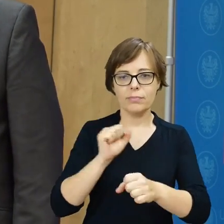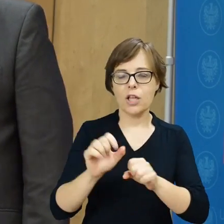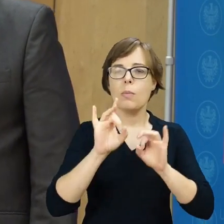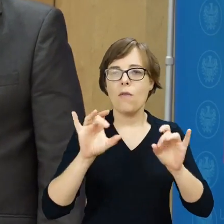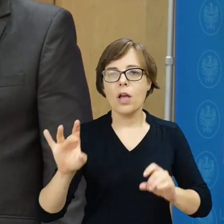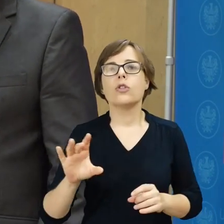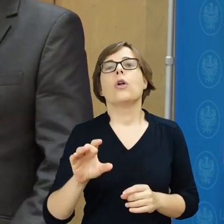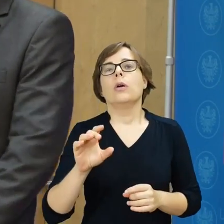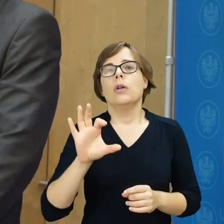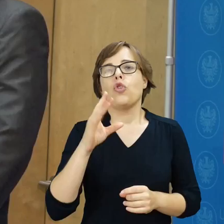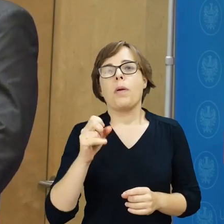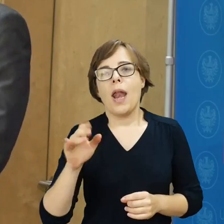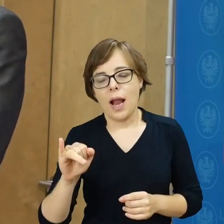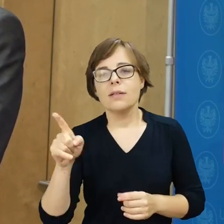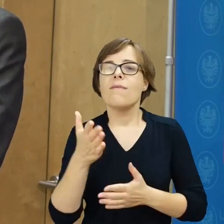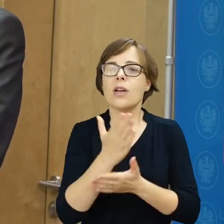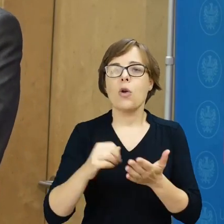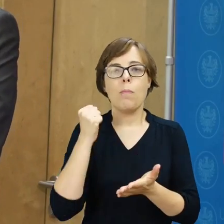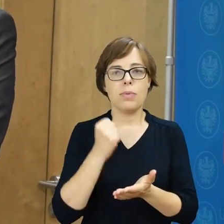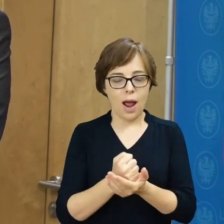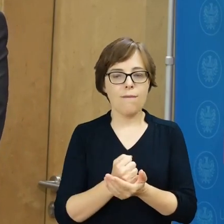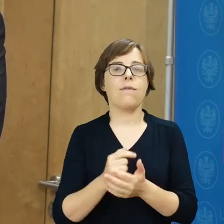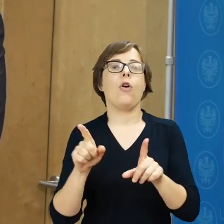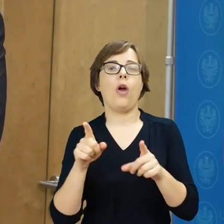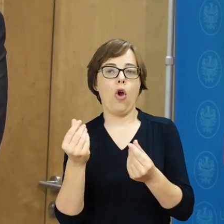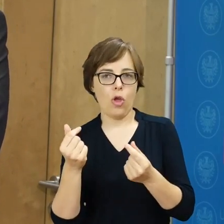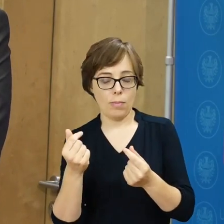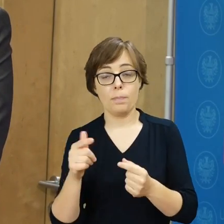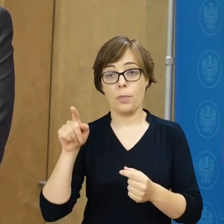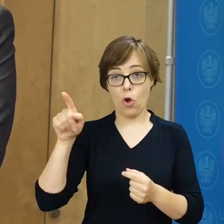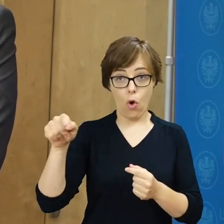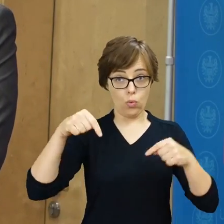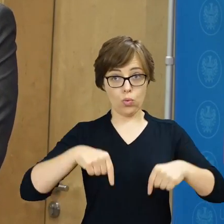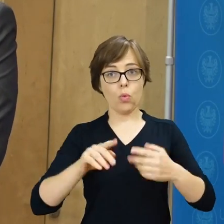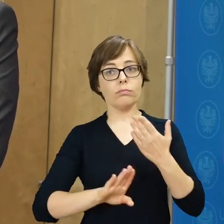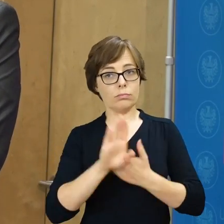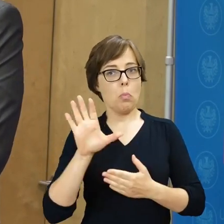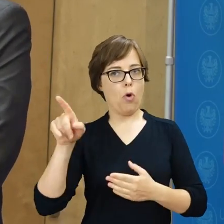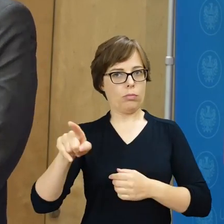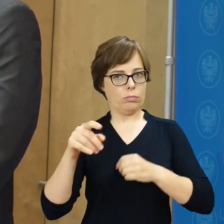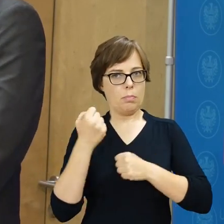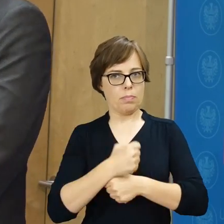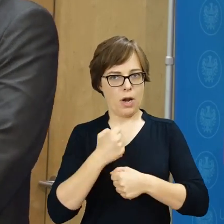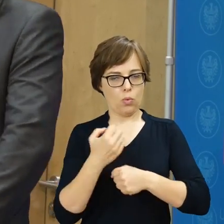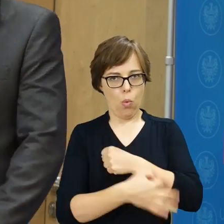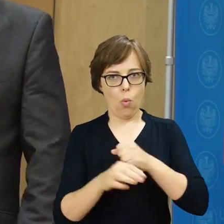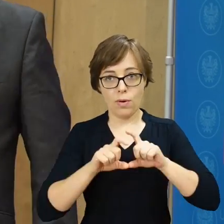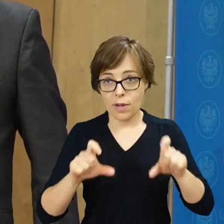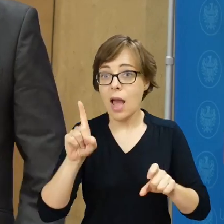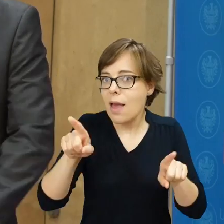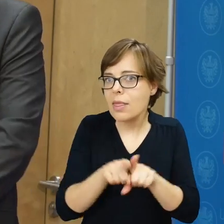Wydziału Prawa, Administracji i Ekonomii, który z jednej strony występuje tutaj w charakterze akademika, ale także praktyka, bo